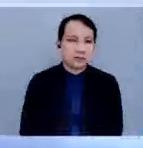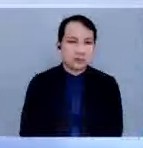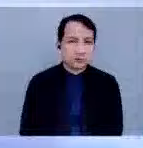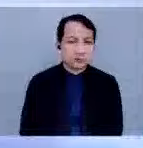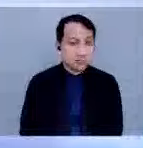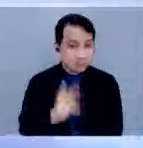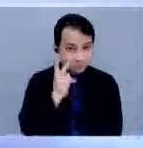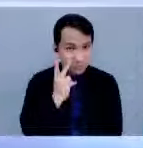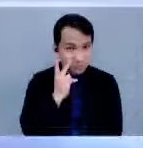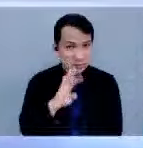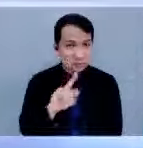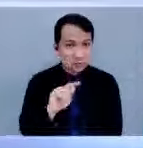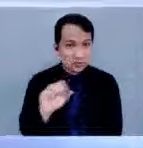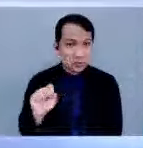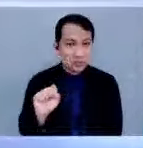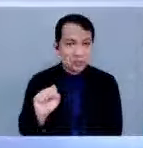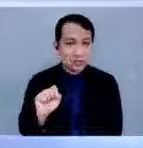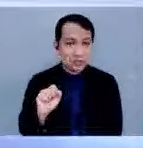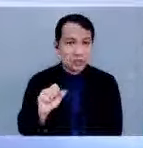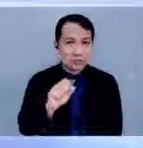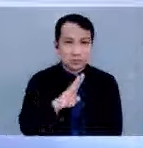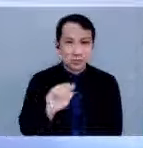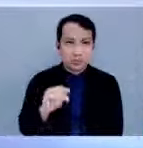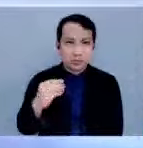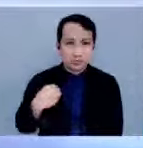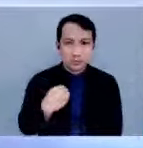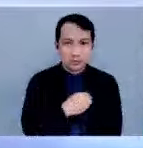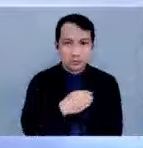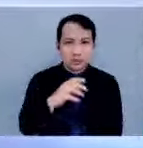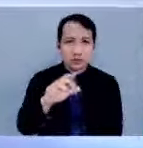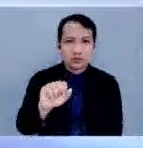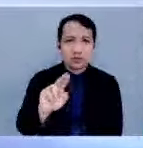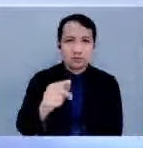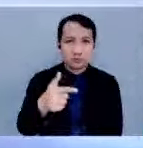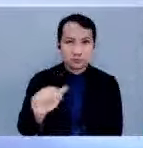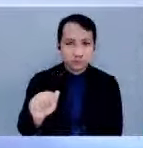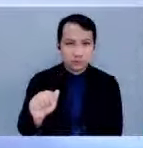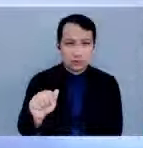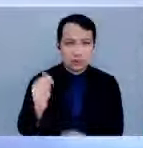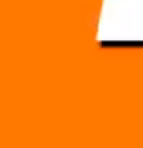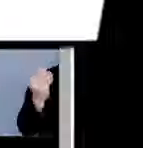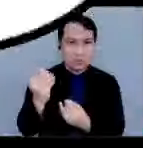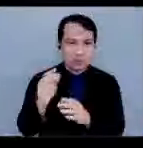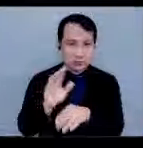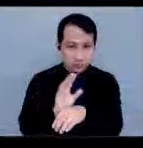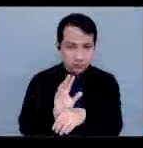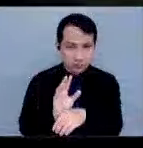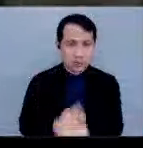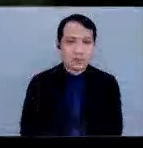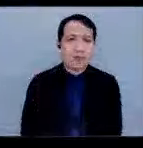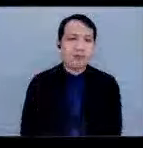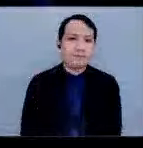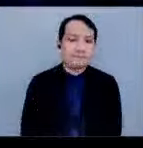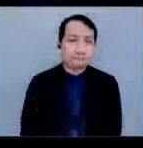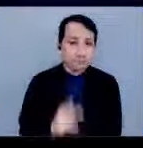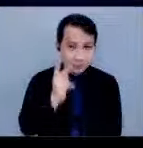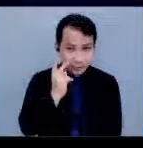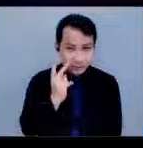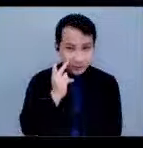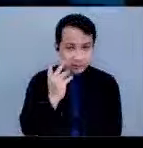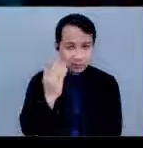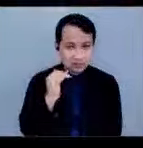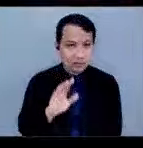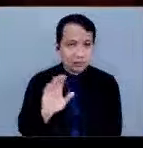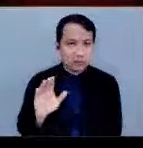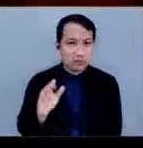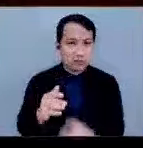BTS member Suga para sa kanyang upcoming concert movie. Excited na ang mga ARMY matapos ilabas ni